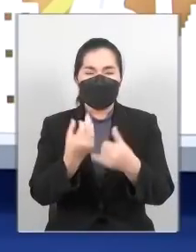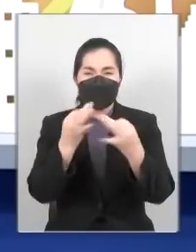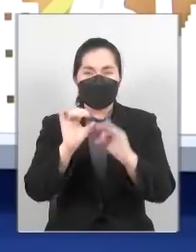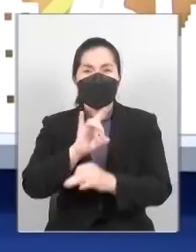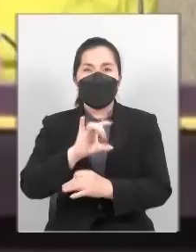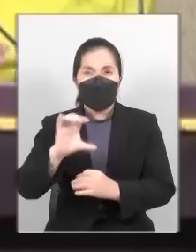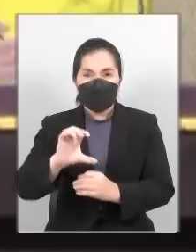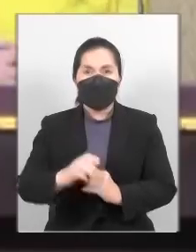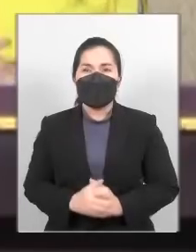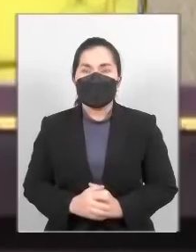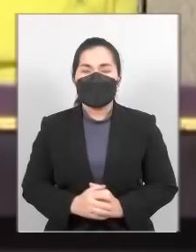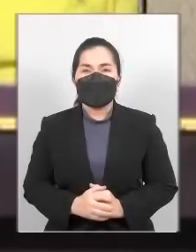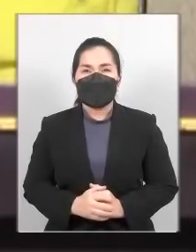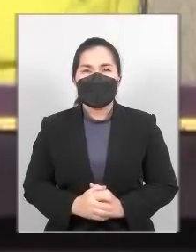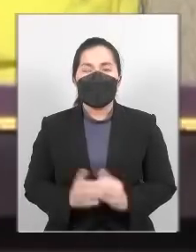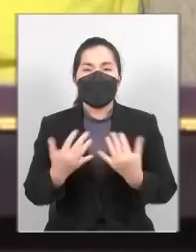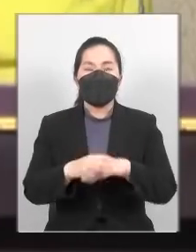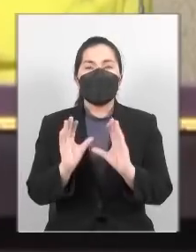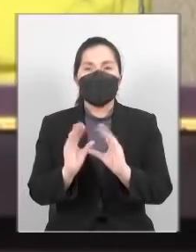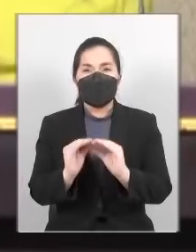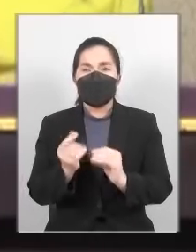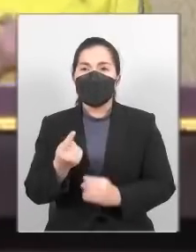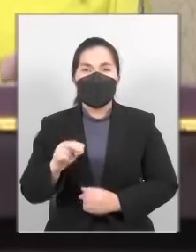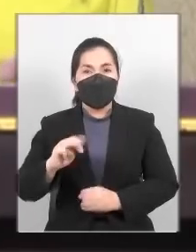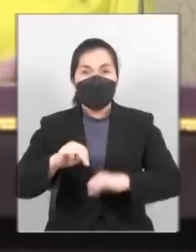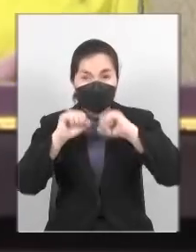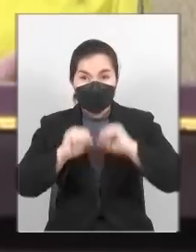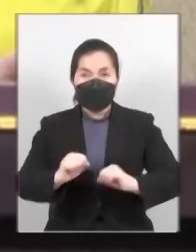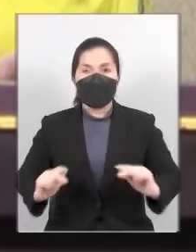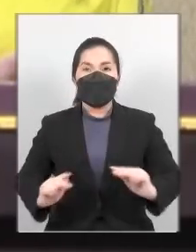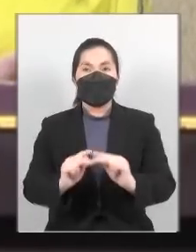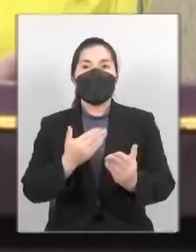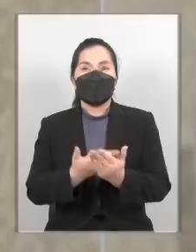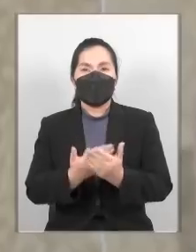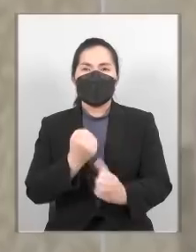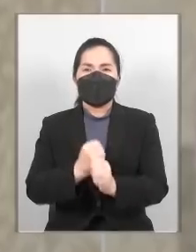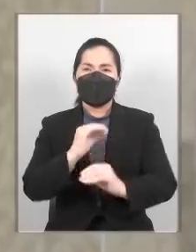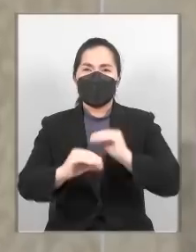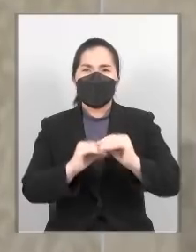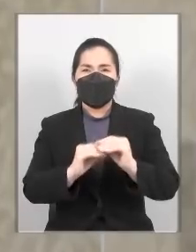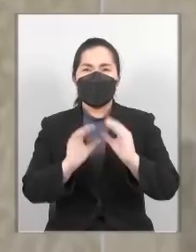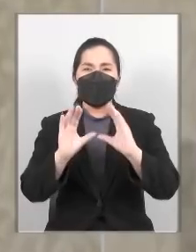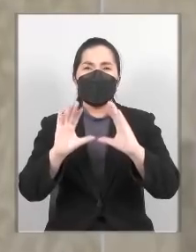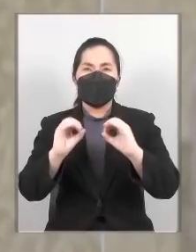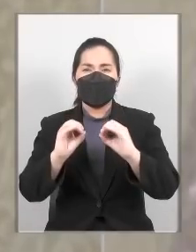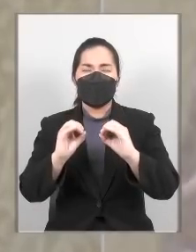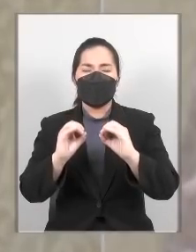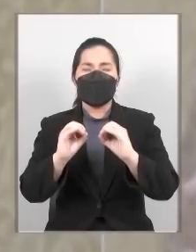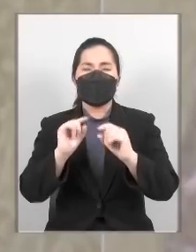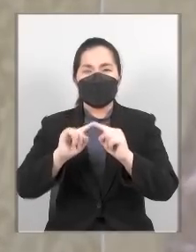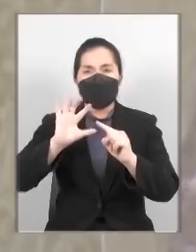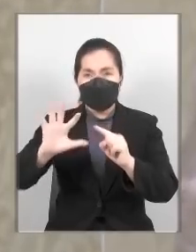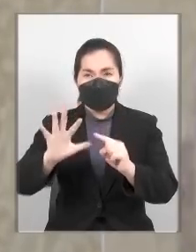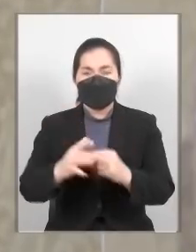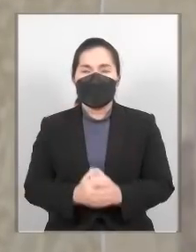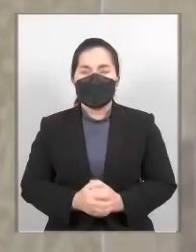กันครับหลังจากที่ประชุมครม.นะครับอนุมัติกระทรวงการคลังดำเนินโครงการคนละครึ่งเฟส5ให้ตังค์